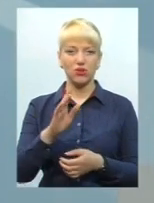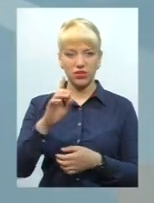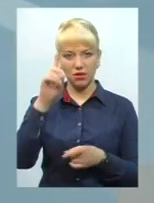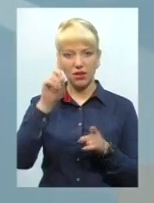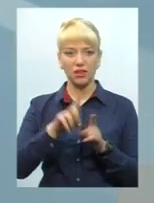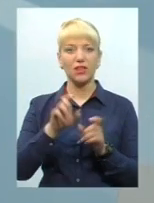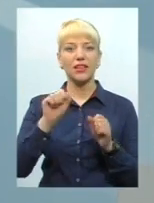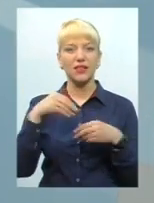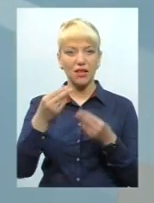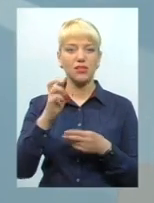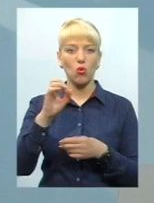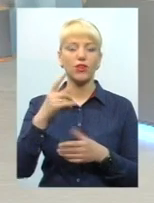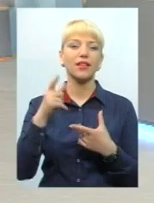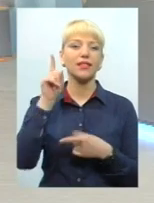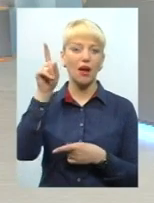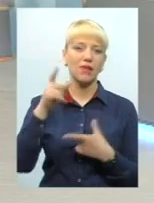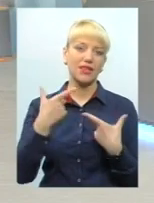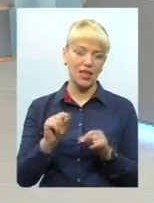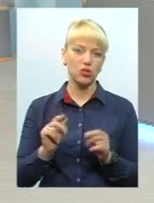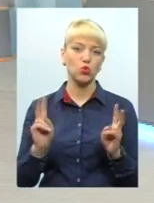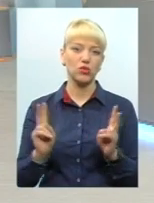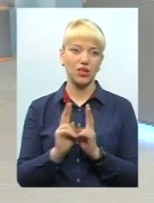Бог, вони там десь зустрілися.